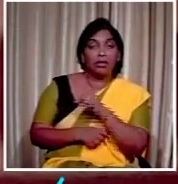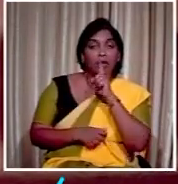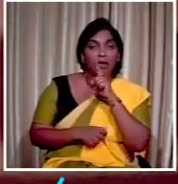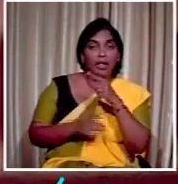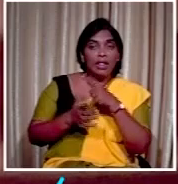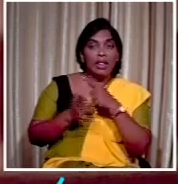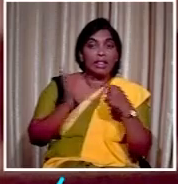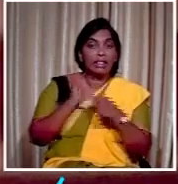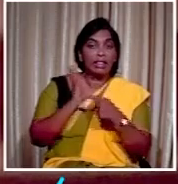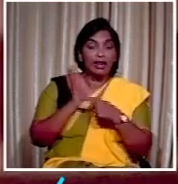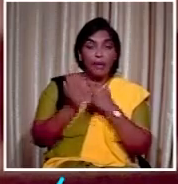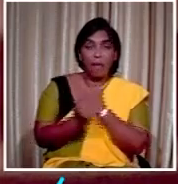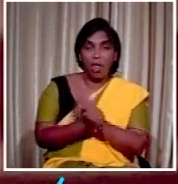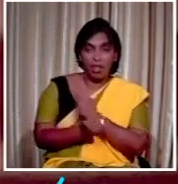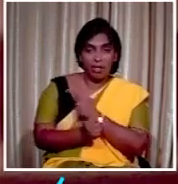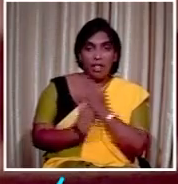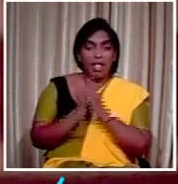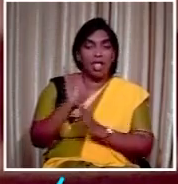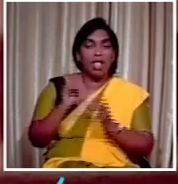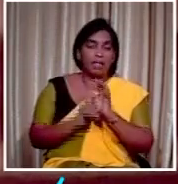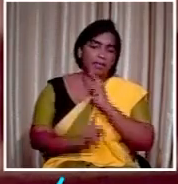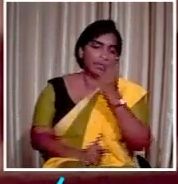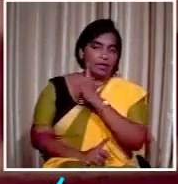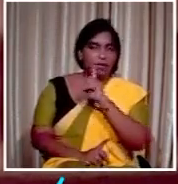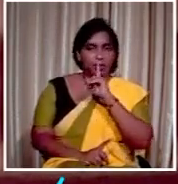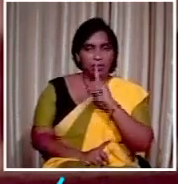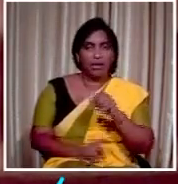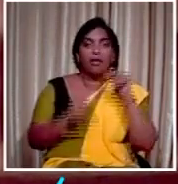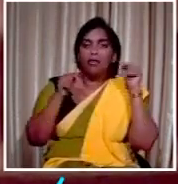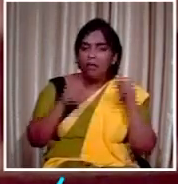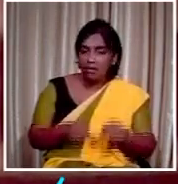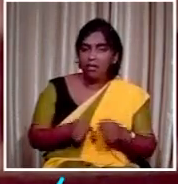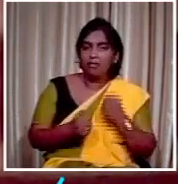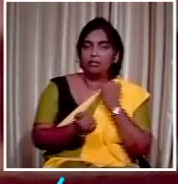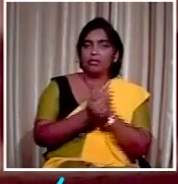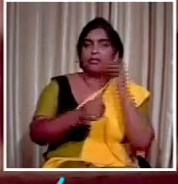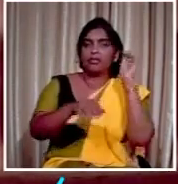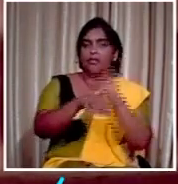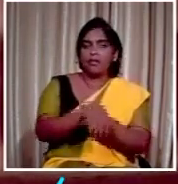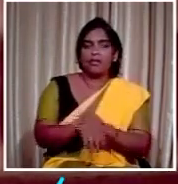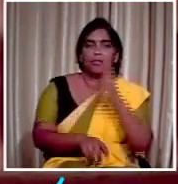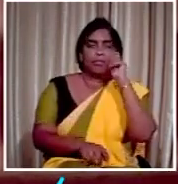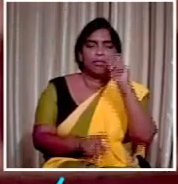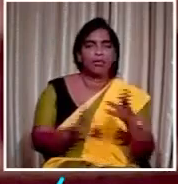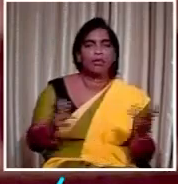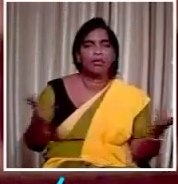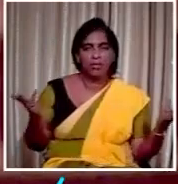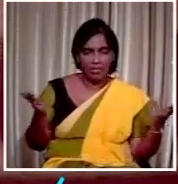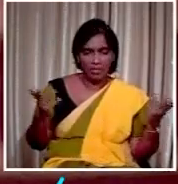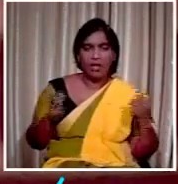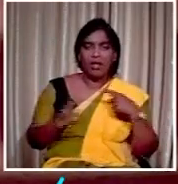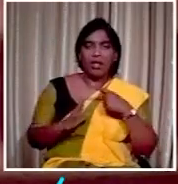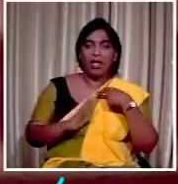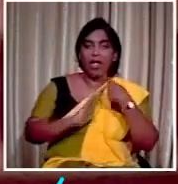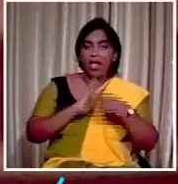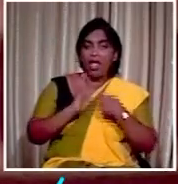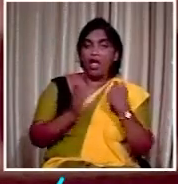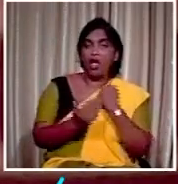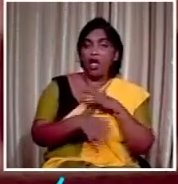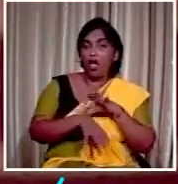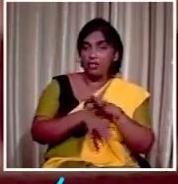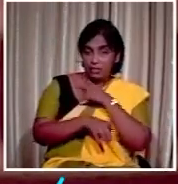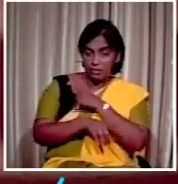देशबंधु तेन को अमती अवील की अत वे अत लंगूर अत मिनियक् लंका हॉस्पिटल के बोमे